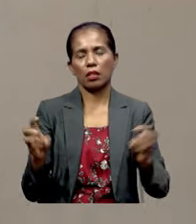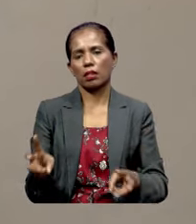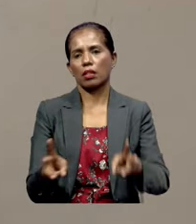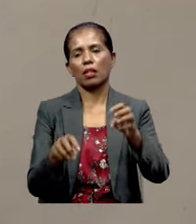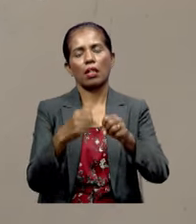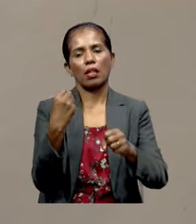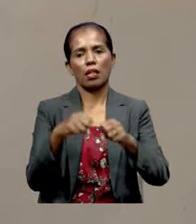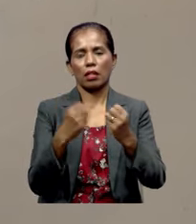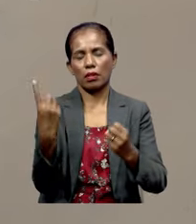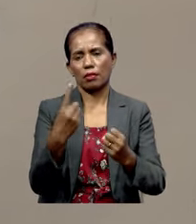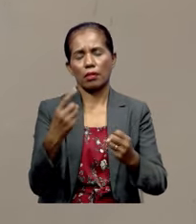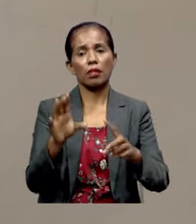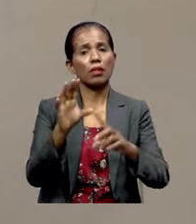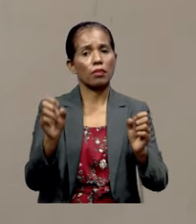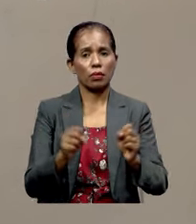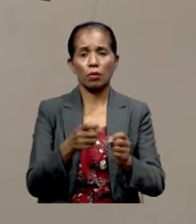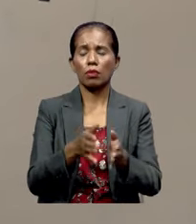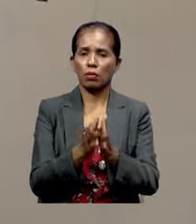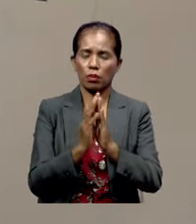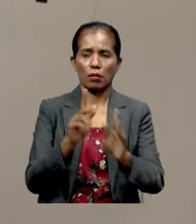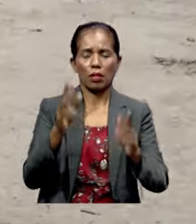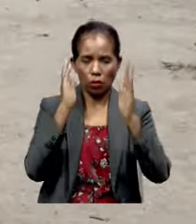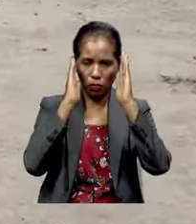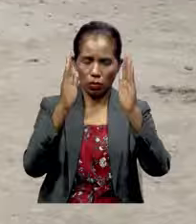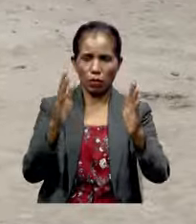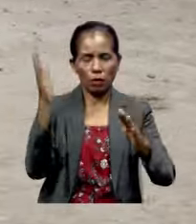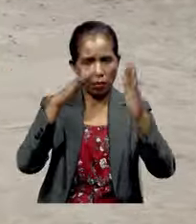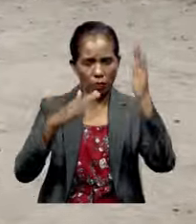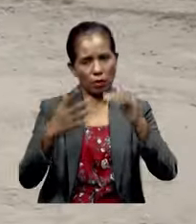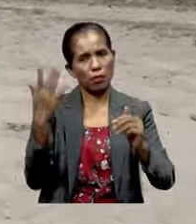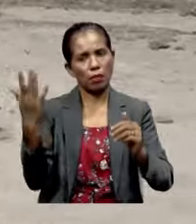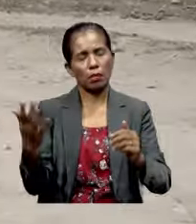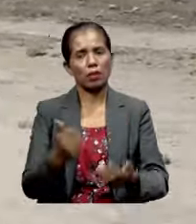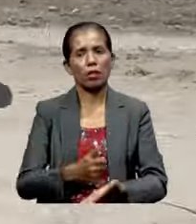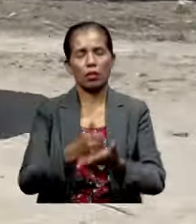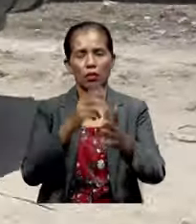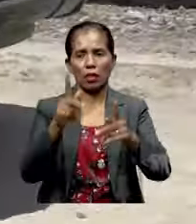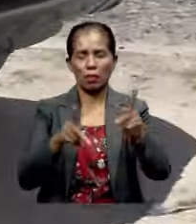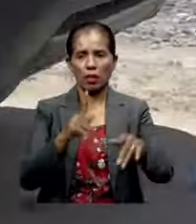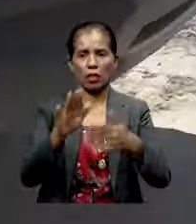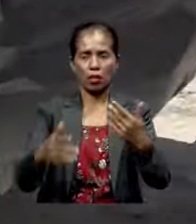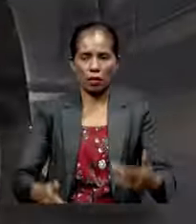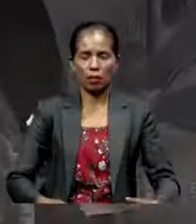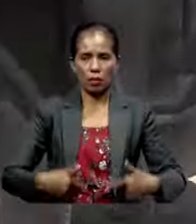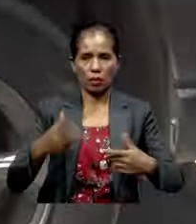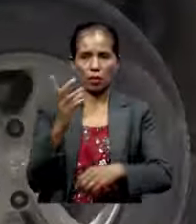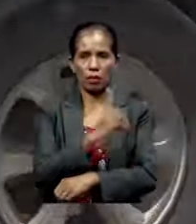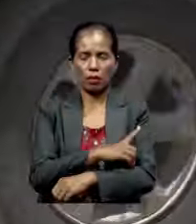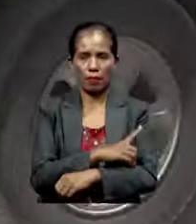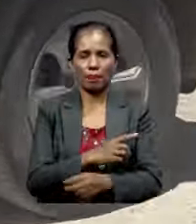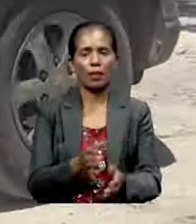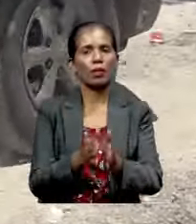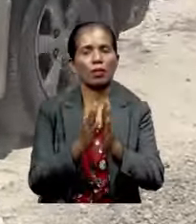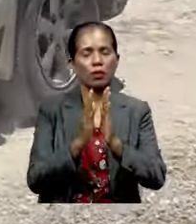hareka husu parte kompetente atu tau atensau ba problema hirakne dune bele facilita komunidade ia moris lor-loron. Husu ba